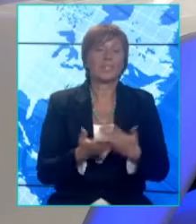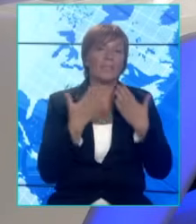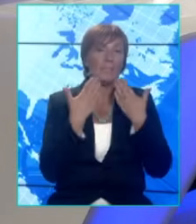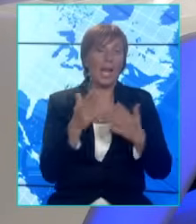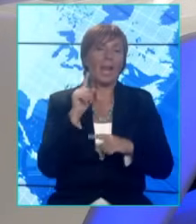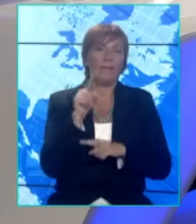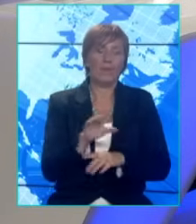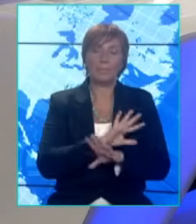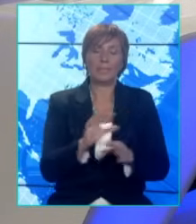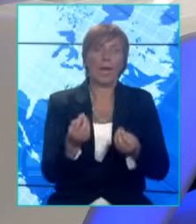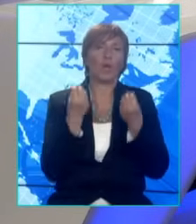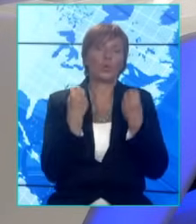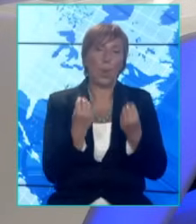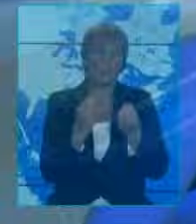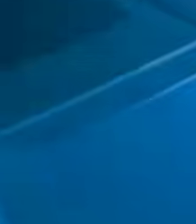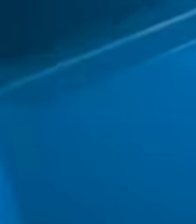Hvala vama i svako vam dobro.